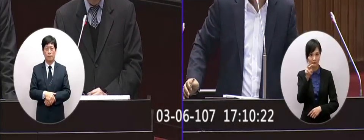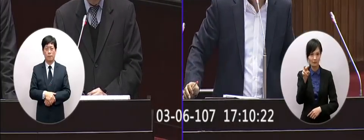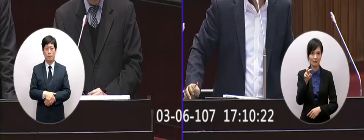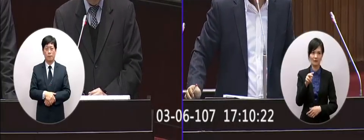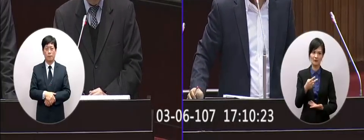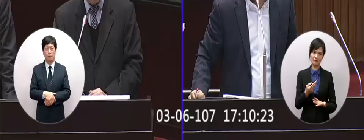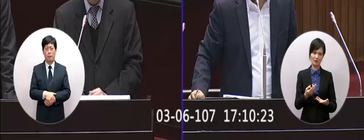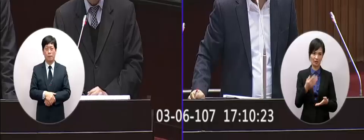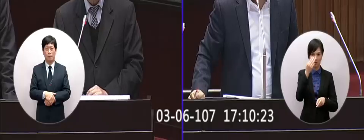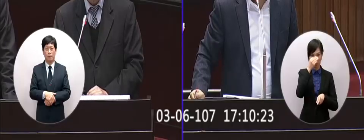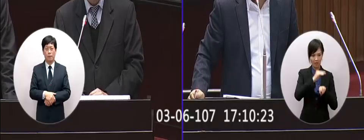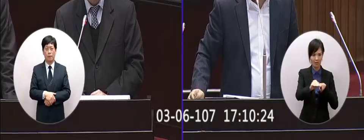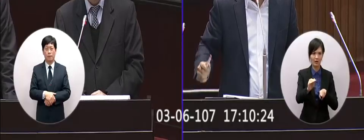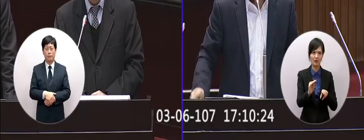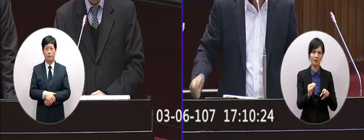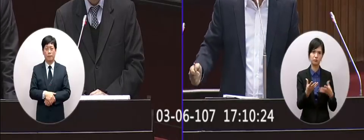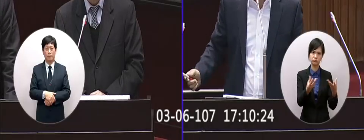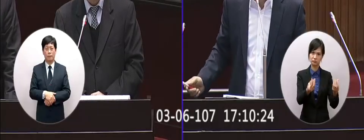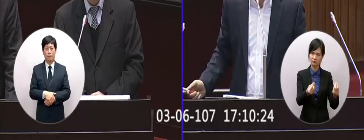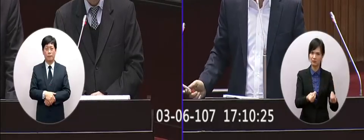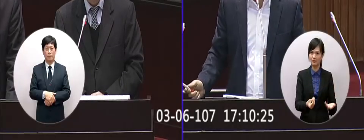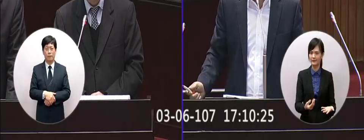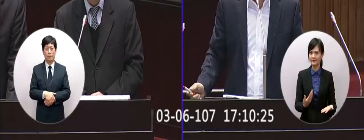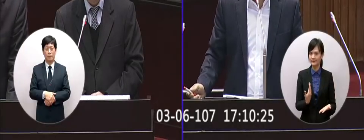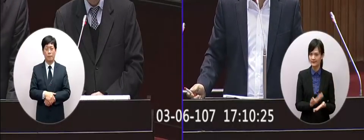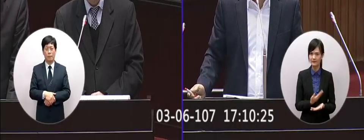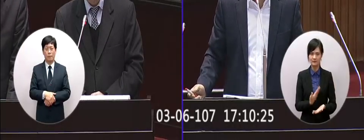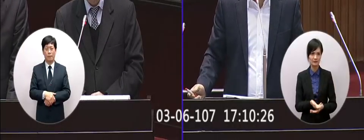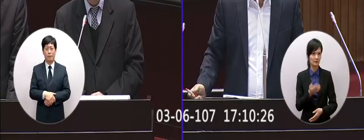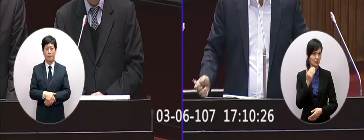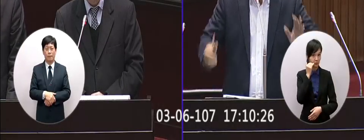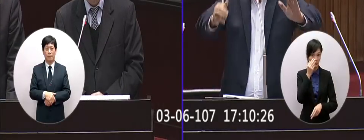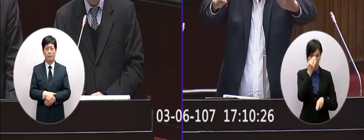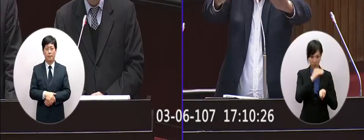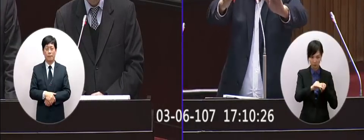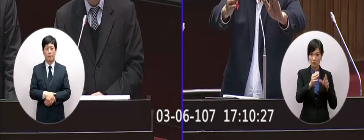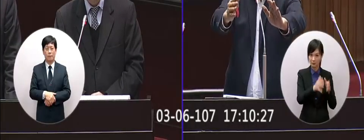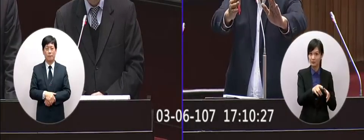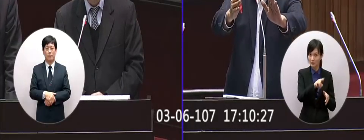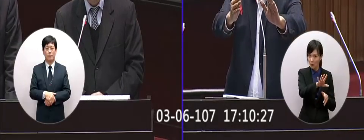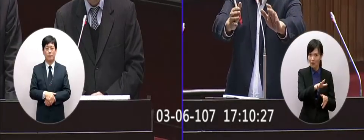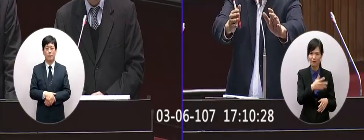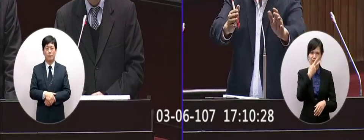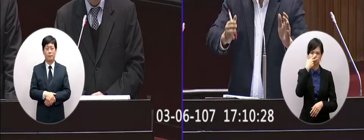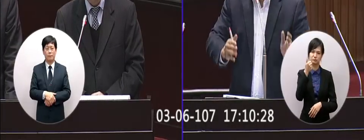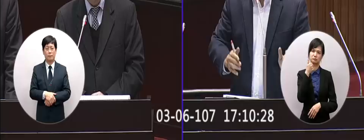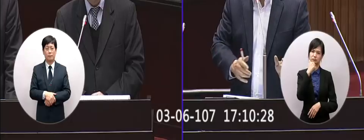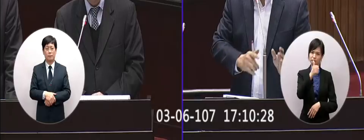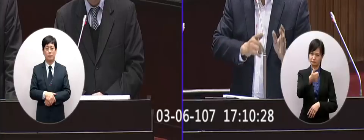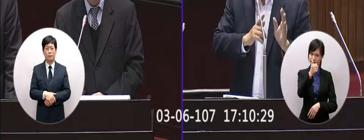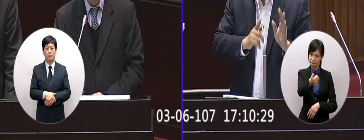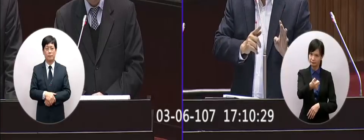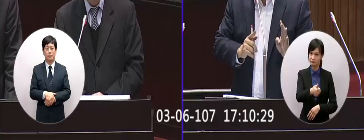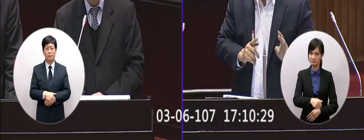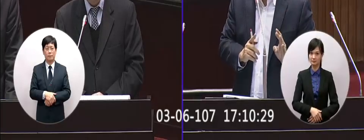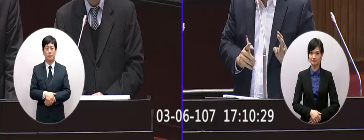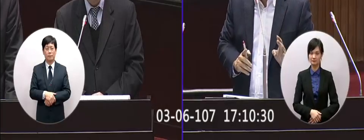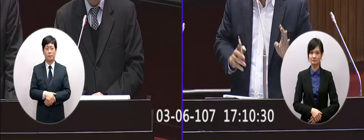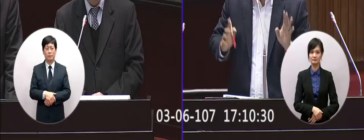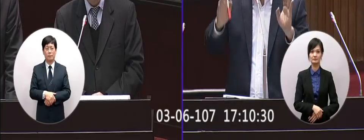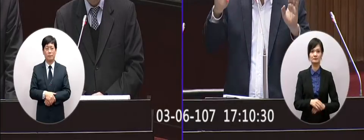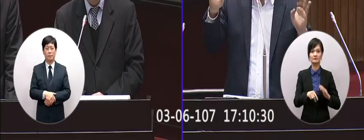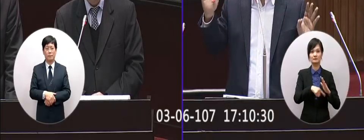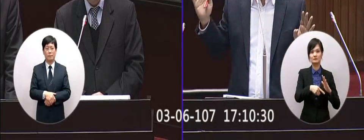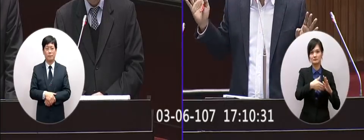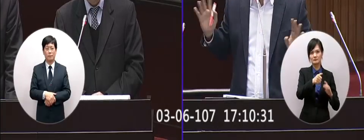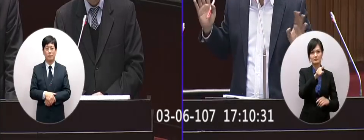也无高铁啊，老高铁唔知偌方便啊。所以从赖院长，你从在当立委的时阵，